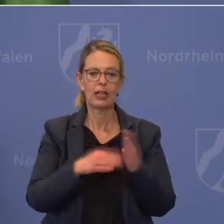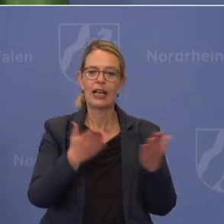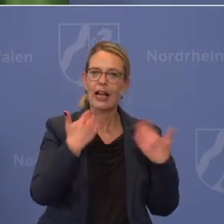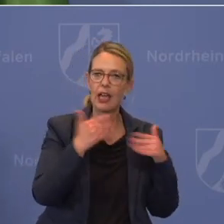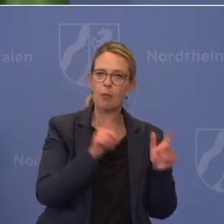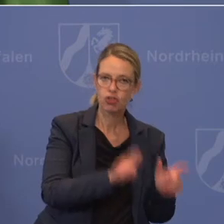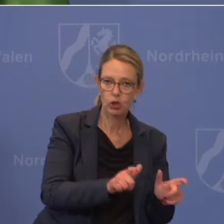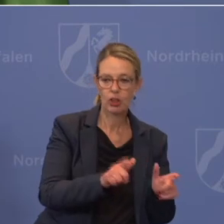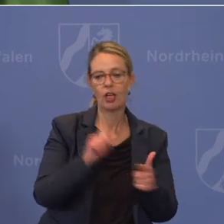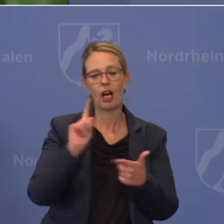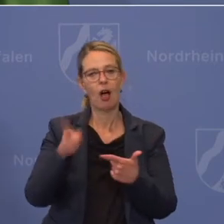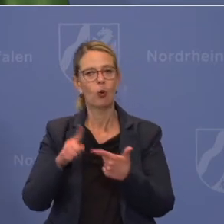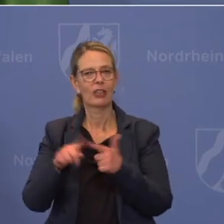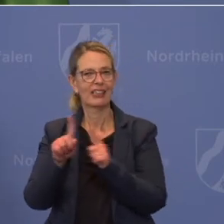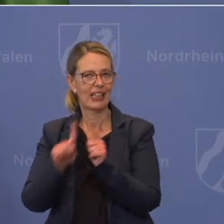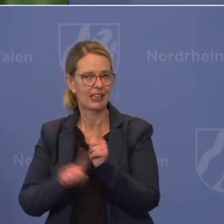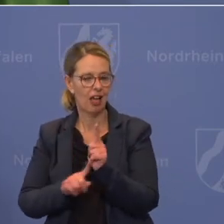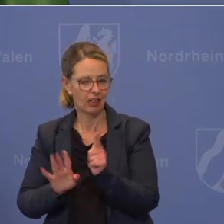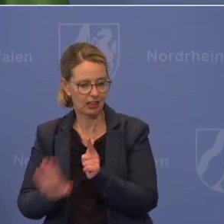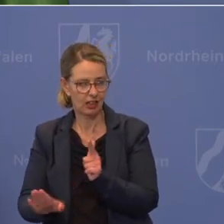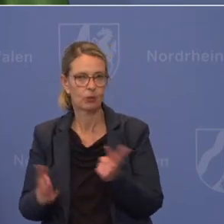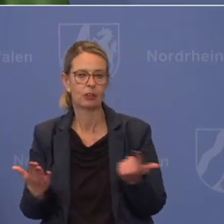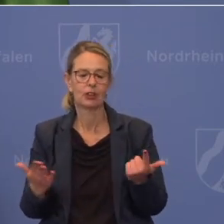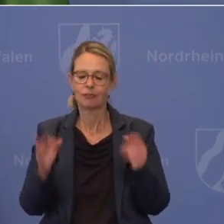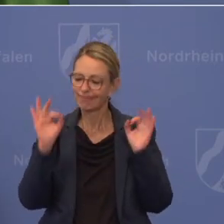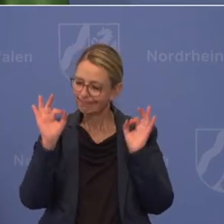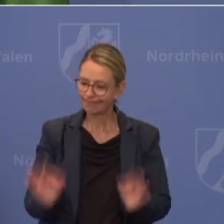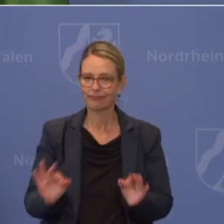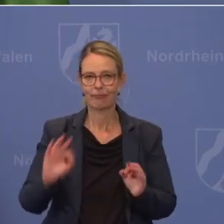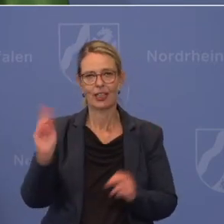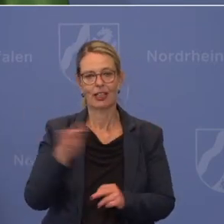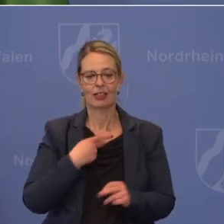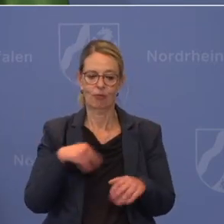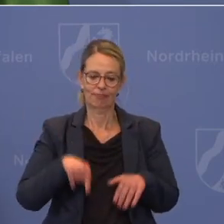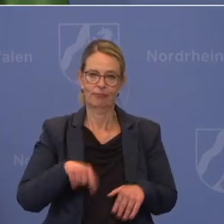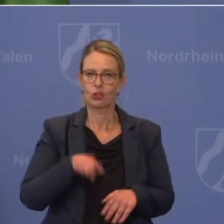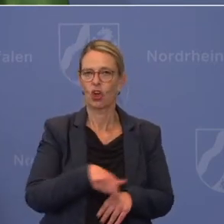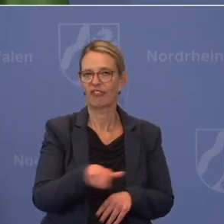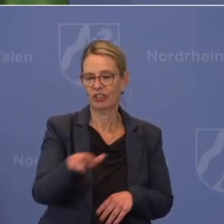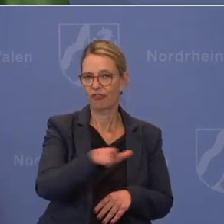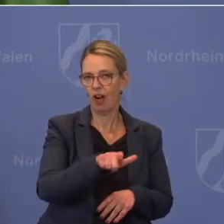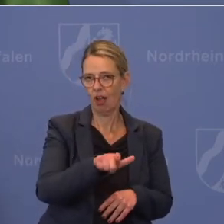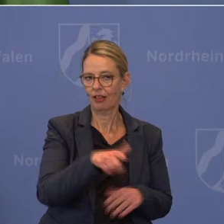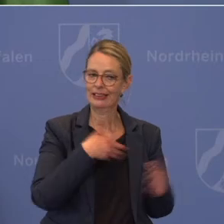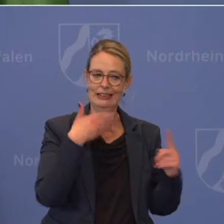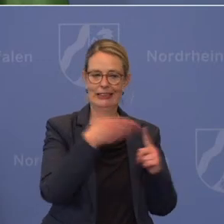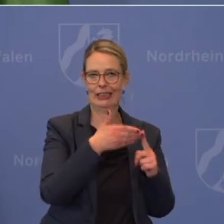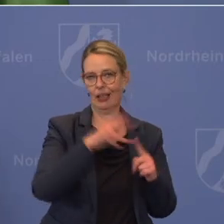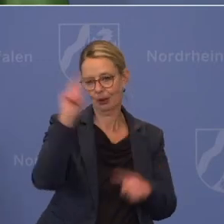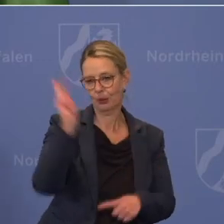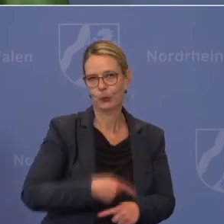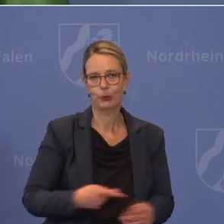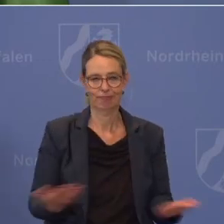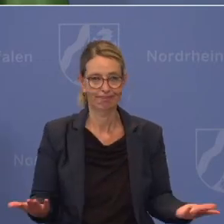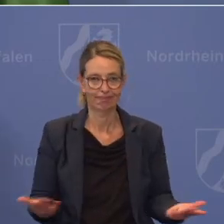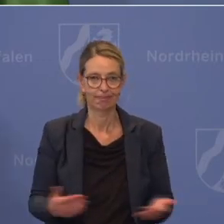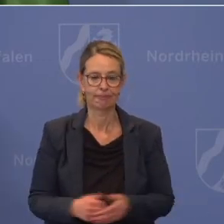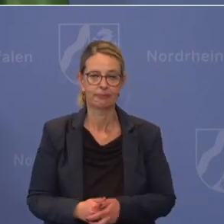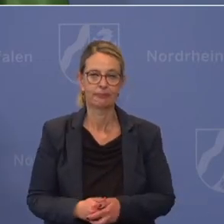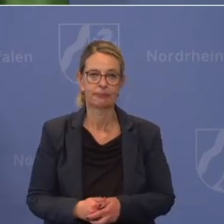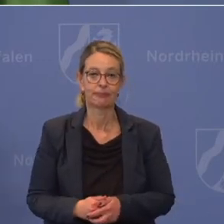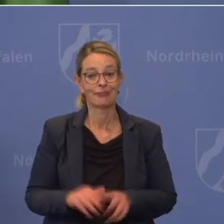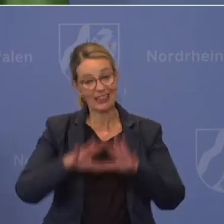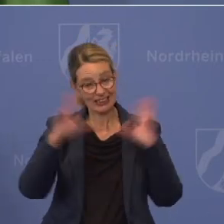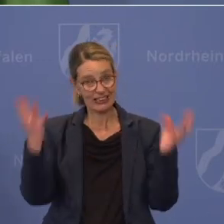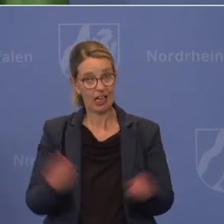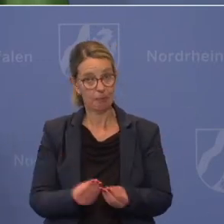und Digitalisierung entspricht exakt der Zielsetzung der nordrhein-westfälischen Landesregierung. Alles in